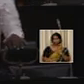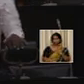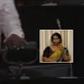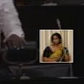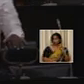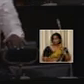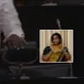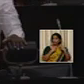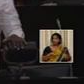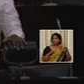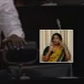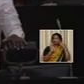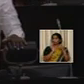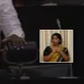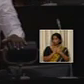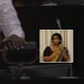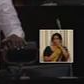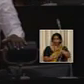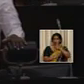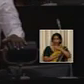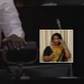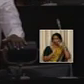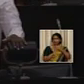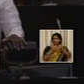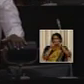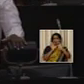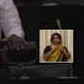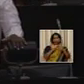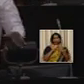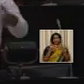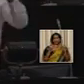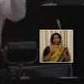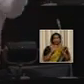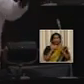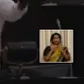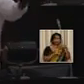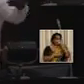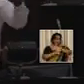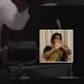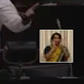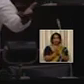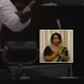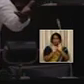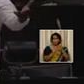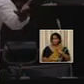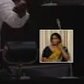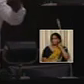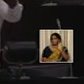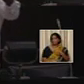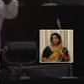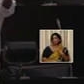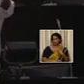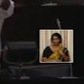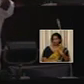ඒ වියදම් පිළිබඳව සහ ඒ හොරකම් පිළිබඳව නිශ්චිත උත්තරයක් දෙන්නේ නැහැ. දෙන්න බෑ. ඇයි? ඒ හොර කල්ලියම ඉන්නේ. හැබැයි අපි බලාපොරොත්තු වෙනවා